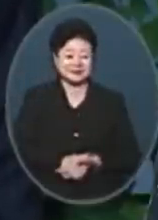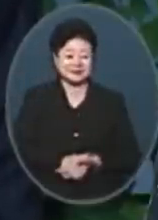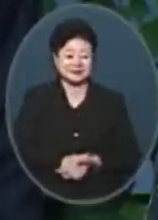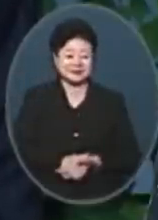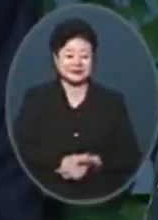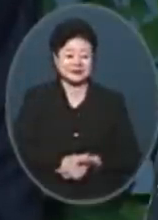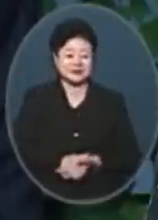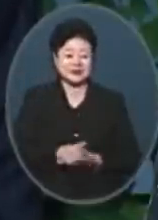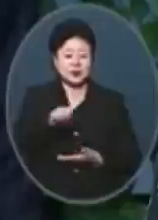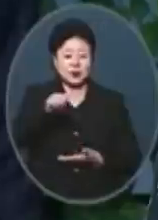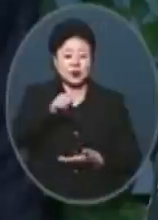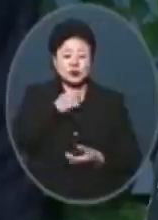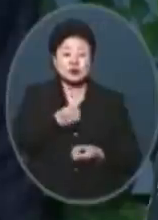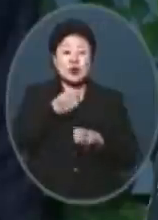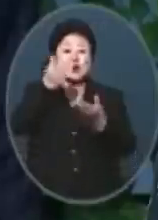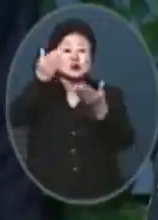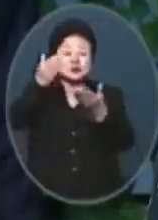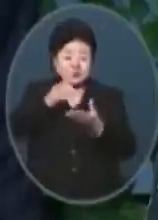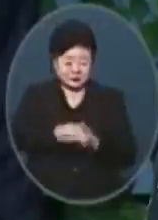그래서 오중복음이라고 하는 것이